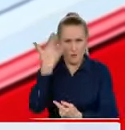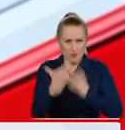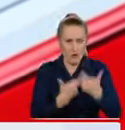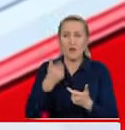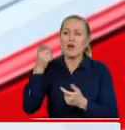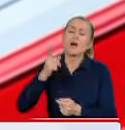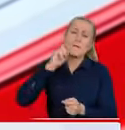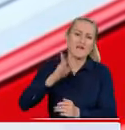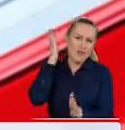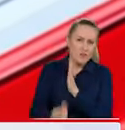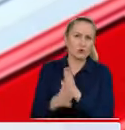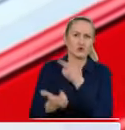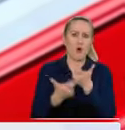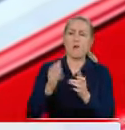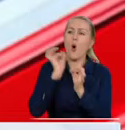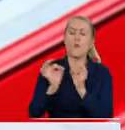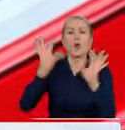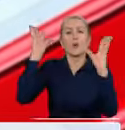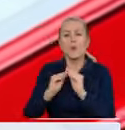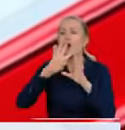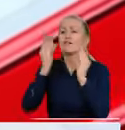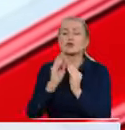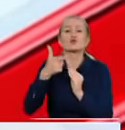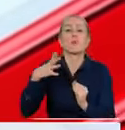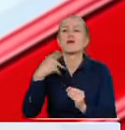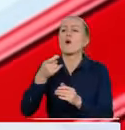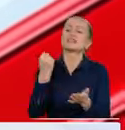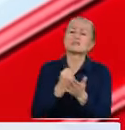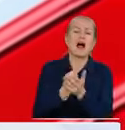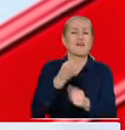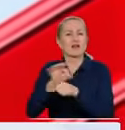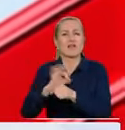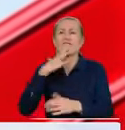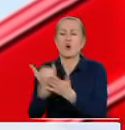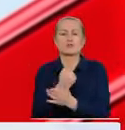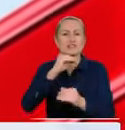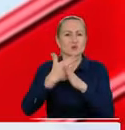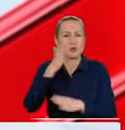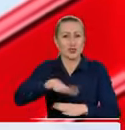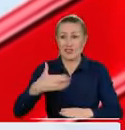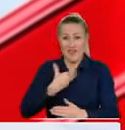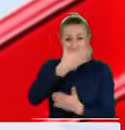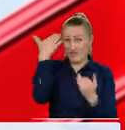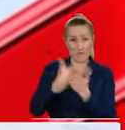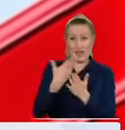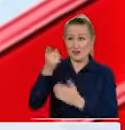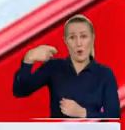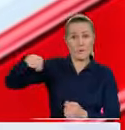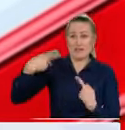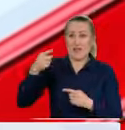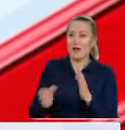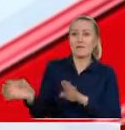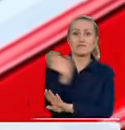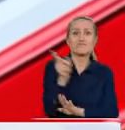końca rozliczyć się ze wszystkimi przypadkami pedofilii. Nie wiem, dlaczego pan prezydent do tej pory nie mianował swojego przedstawiciela w